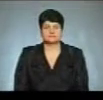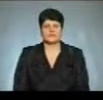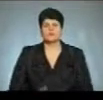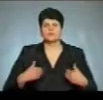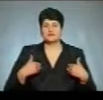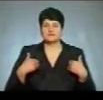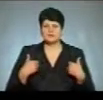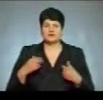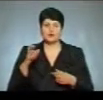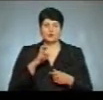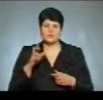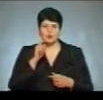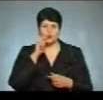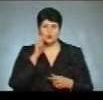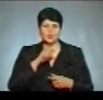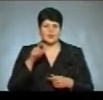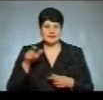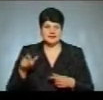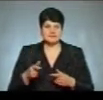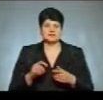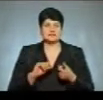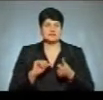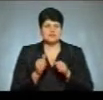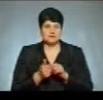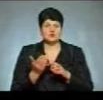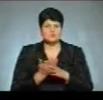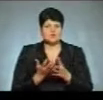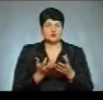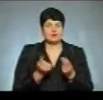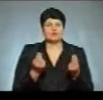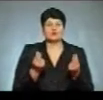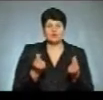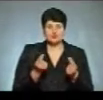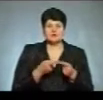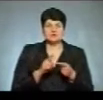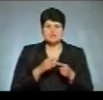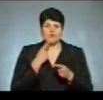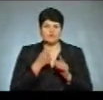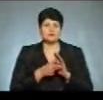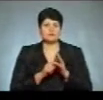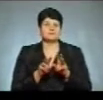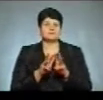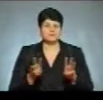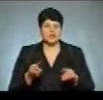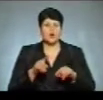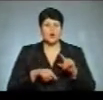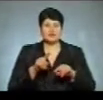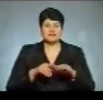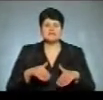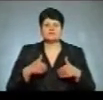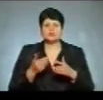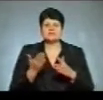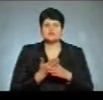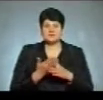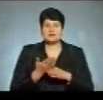Мої вітання. У березні українці замість субсидій отримують гроші, повідомляє прес-служба Кабінету міністрів. Родини, які звернулися за